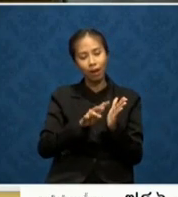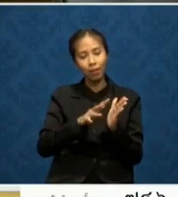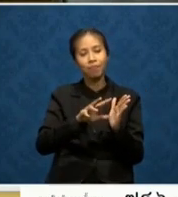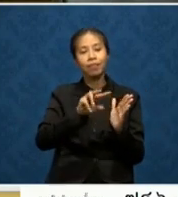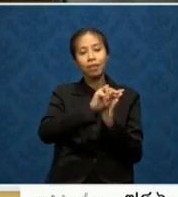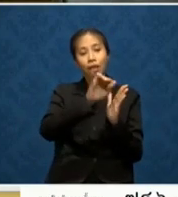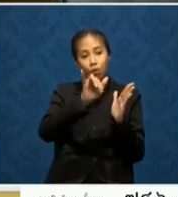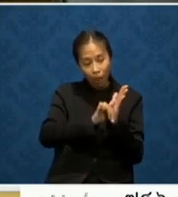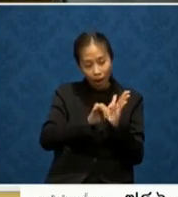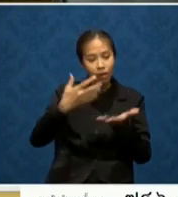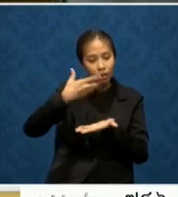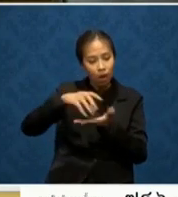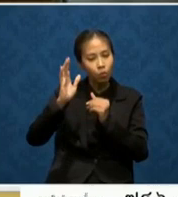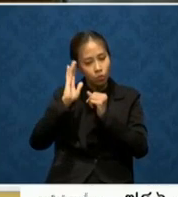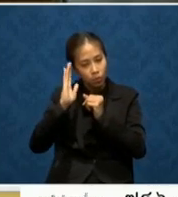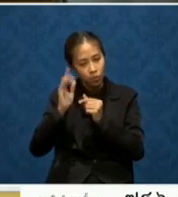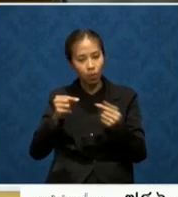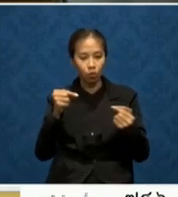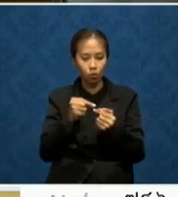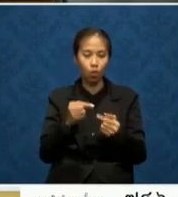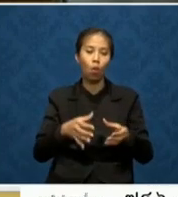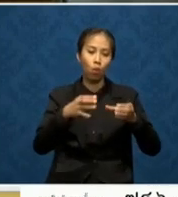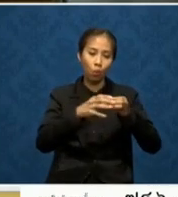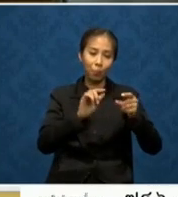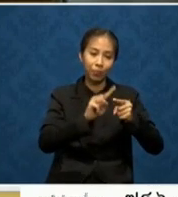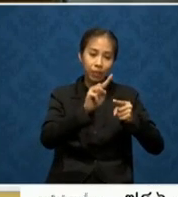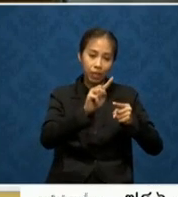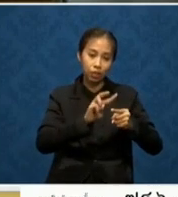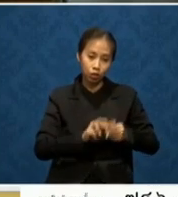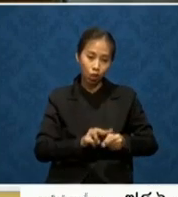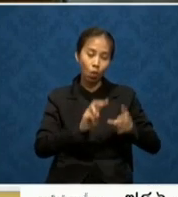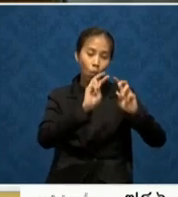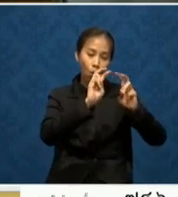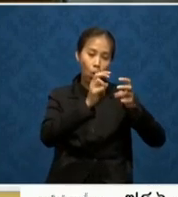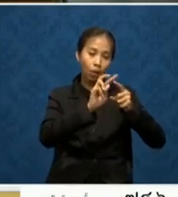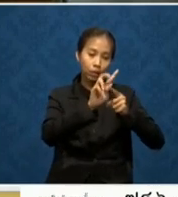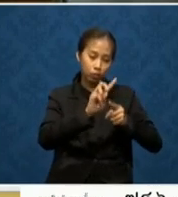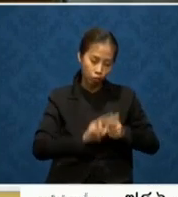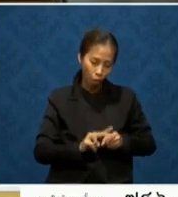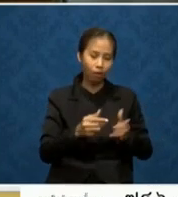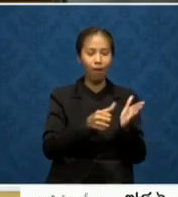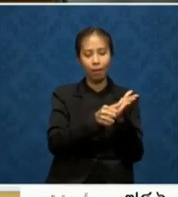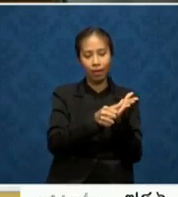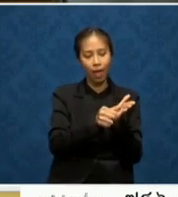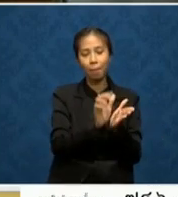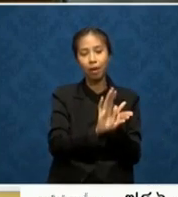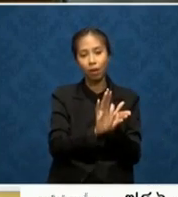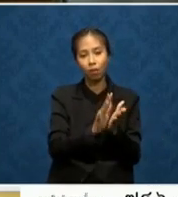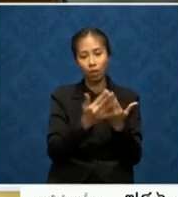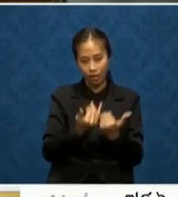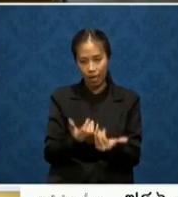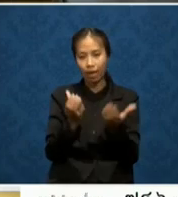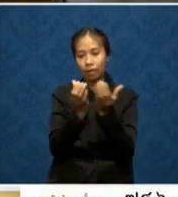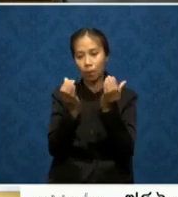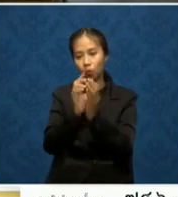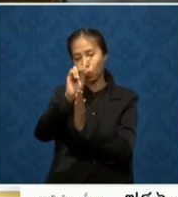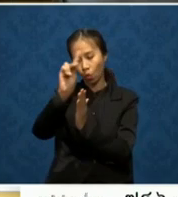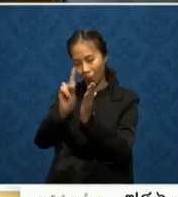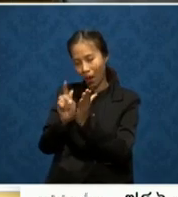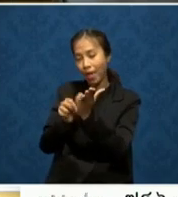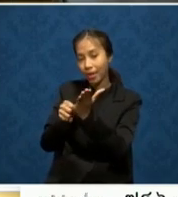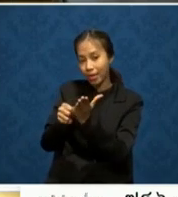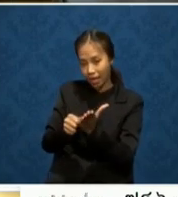1หมวด2อย่างไรก็ดีเราจะแก้รัฐธรรมนูญซึ่งเป็นเรื่องสำคัญเนี่ยจะแก้เรื่องอะไรเพื่อให้ใครได้ประโยชน์อะ